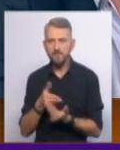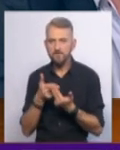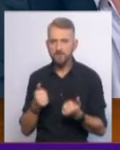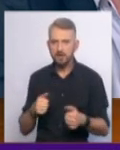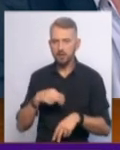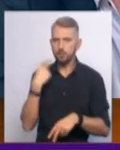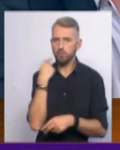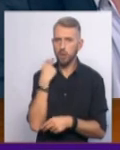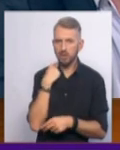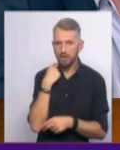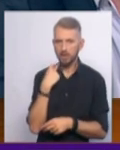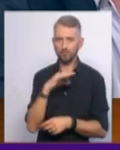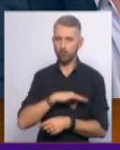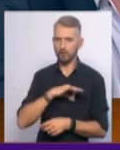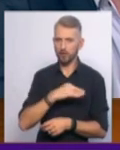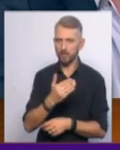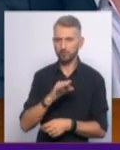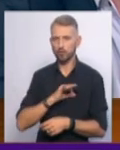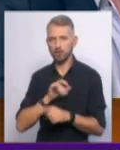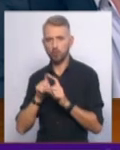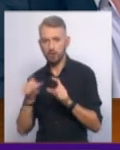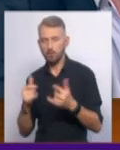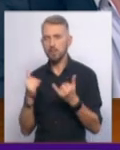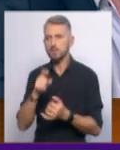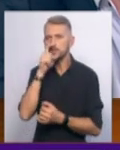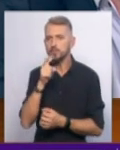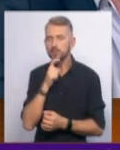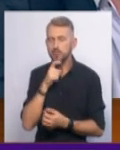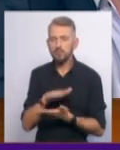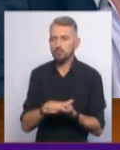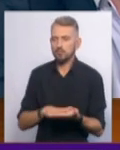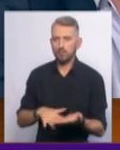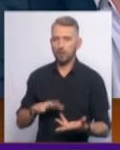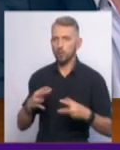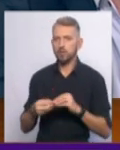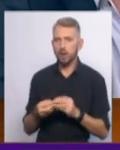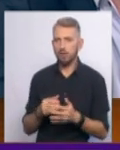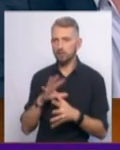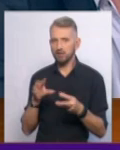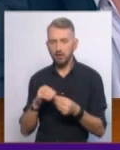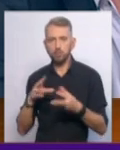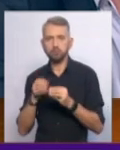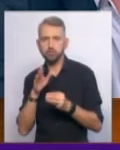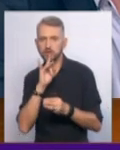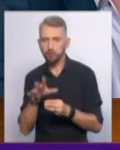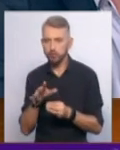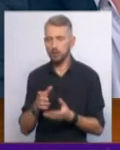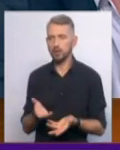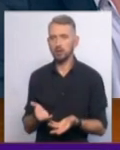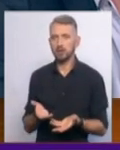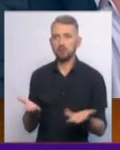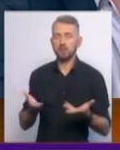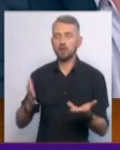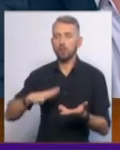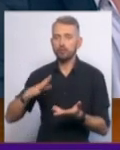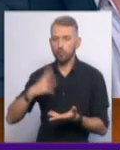борги споживачів та юридичних осіб, а тепер незрозуміло, до чого ж це все ж таки приведе і чи призведе до чогось. Чи призведе до того результату, на який